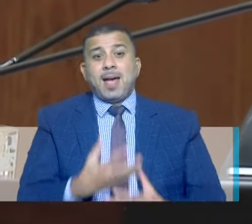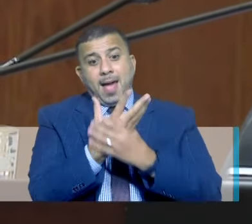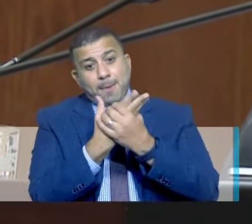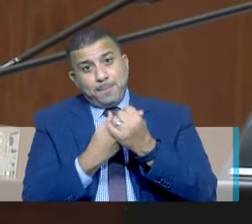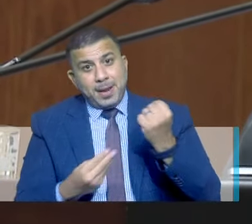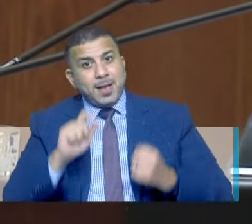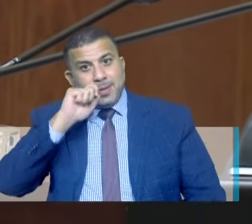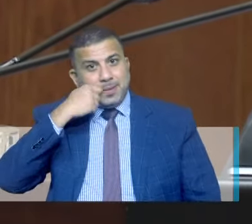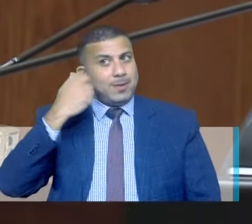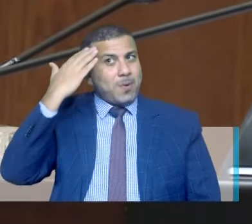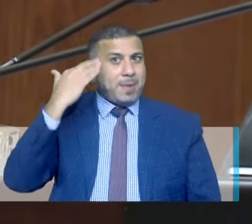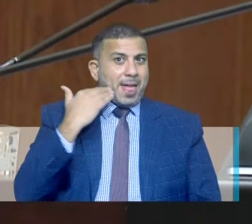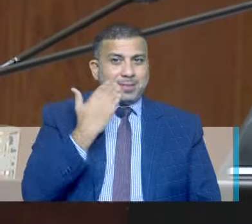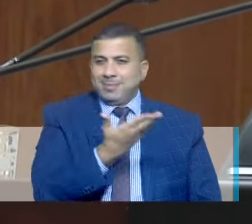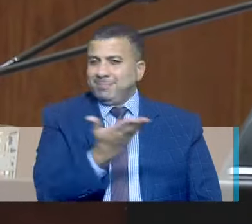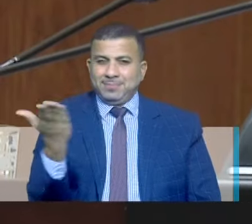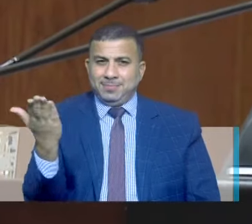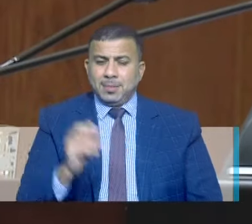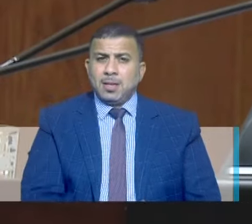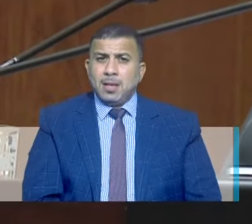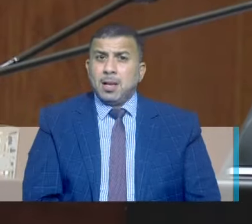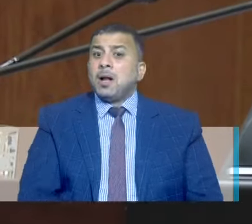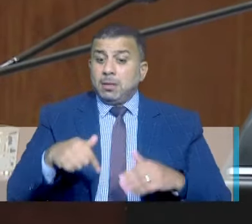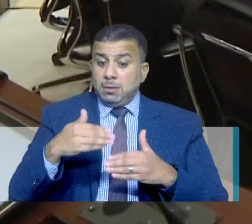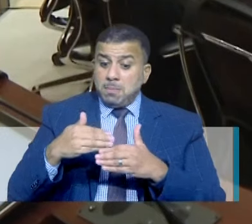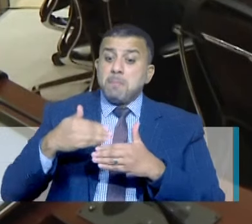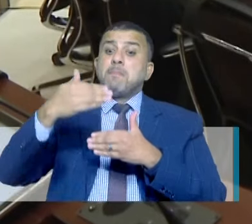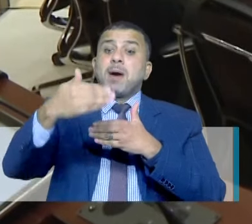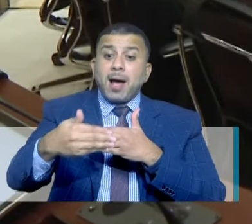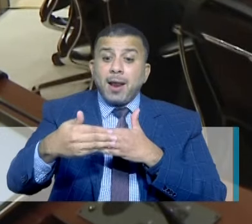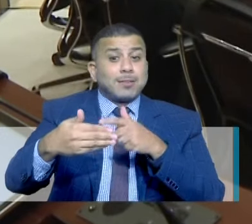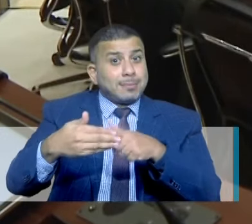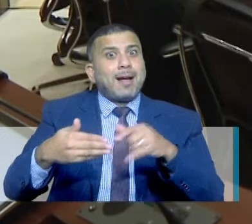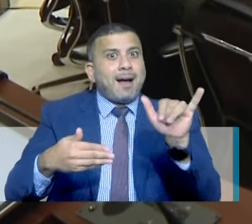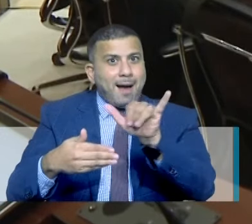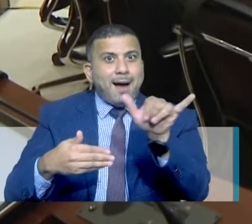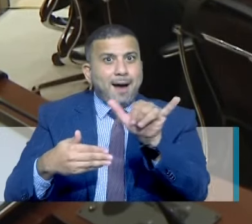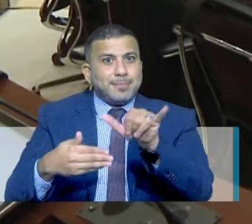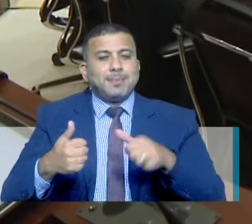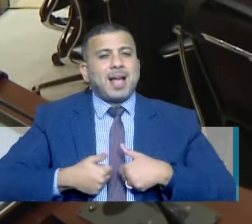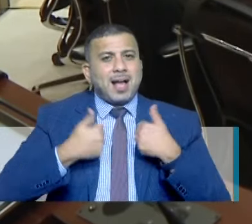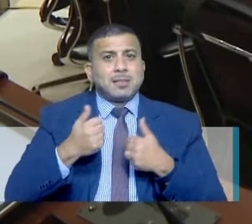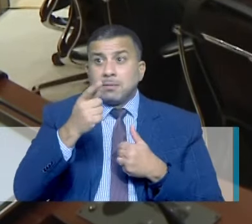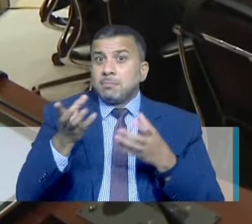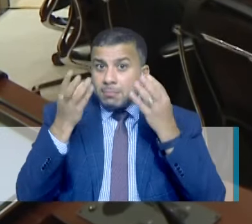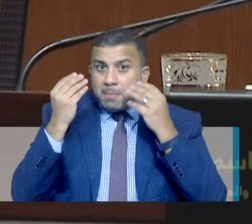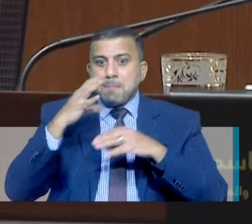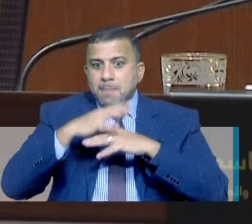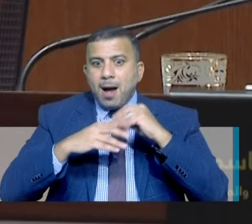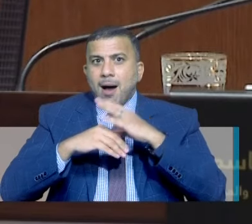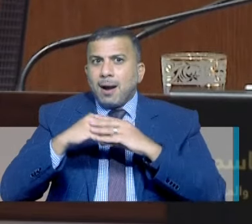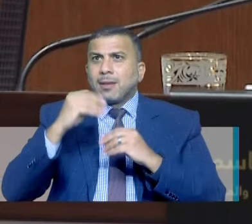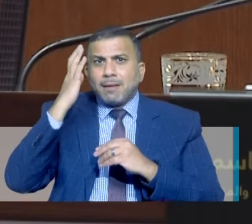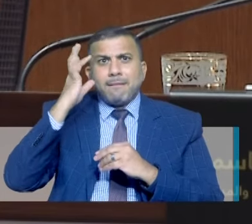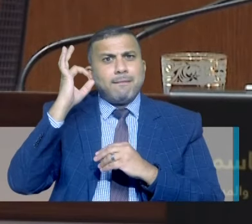أبنائي وبناتي، هذه مرحلة هامة من حياتكم اكتسبتم خلالها قدرات ومهارات